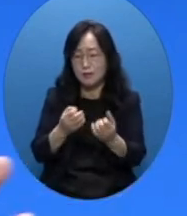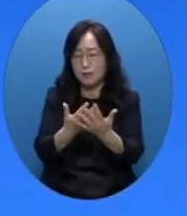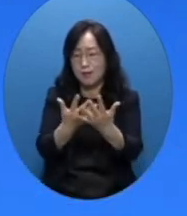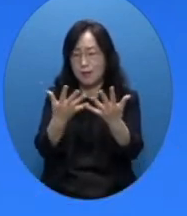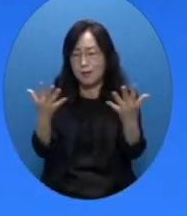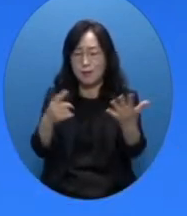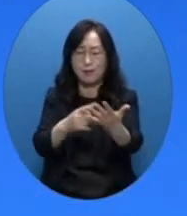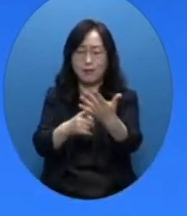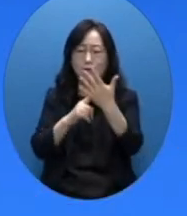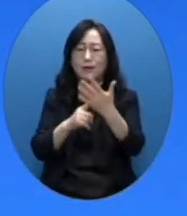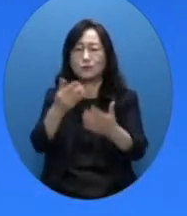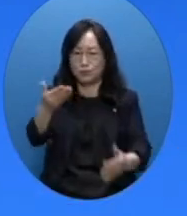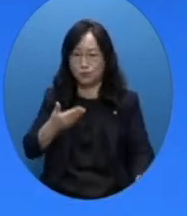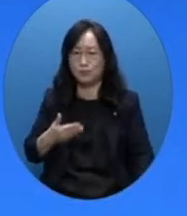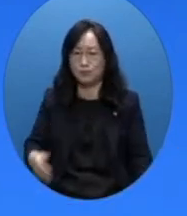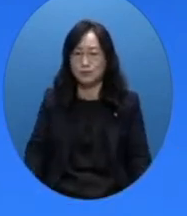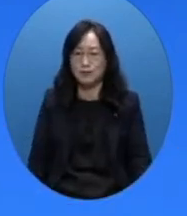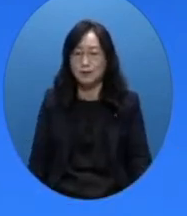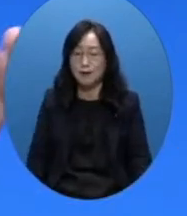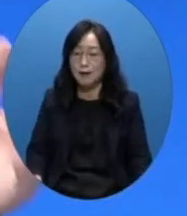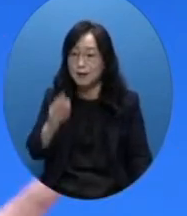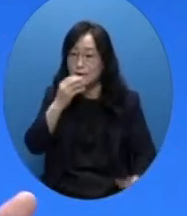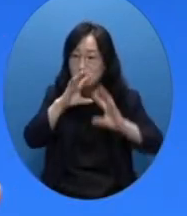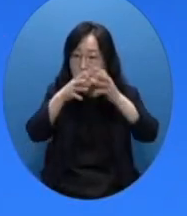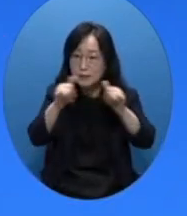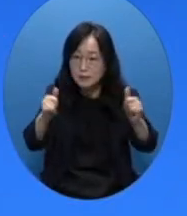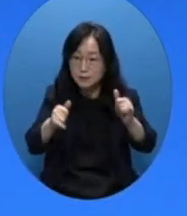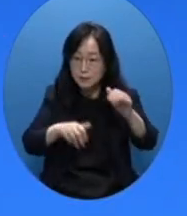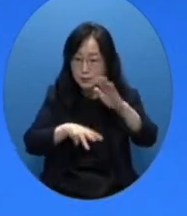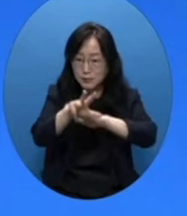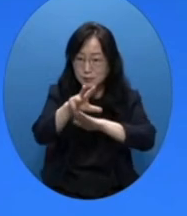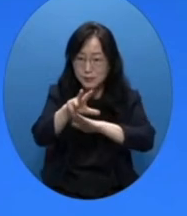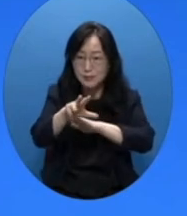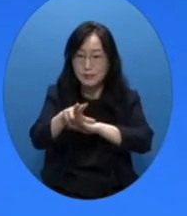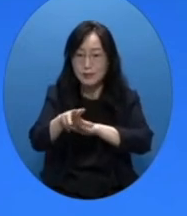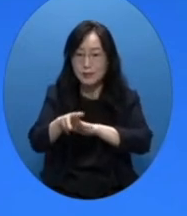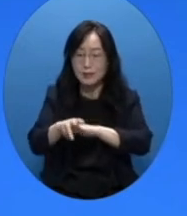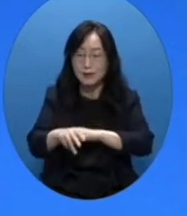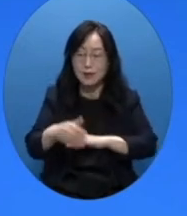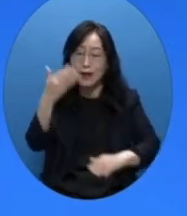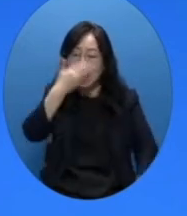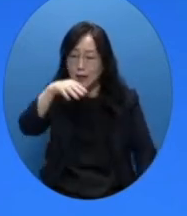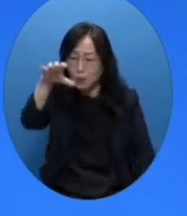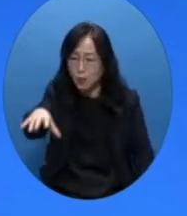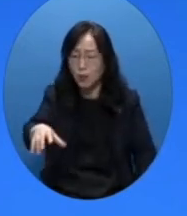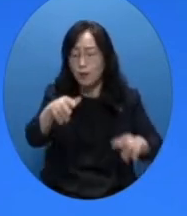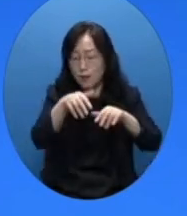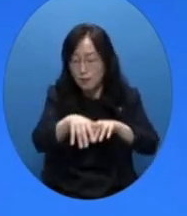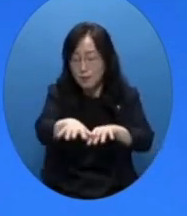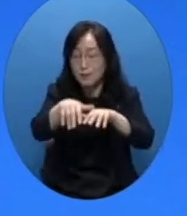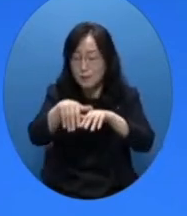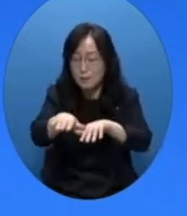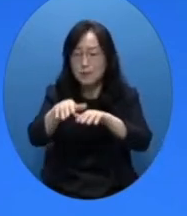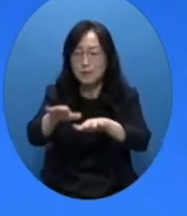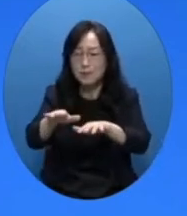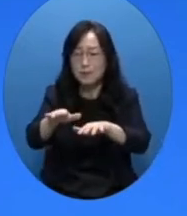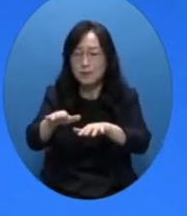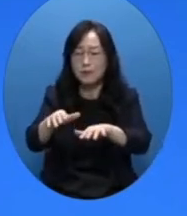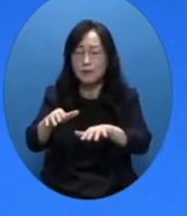것입니다. 하나님께서 이스라엘 백성이 출애굽에서 가나안 가기까지 그들을 인도해